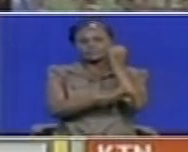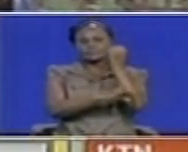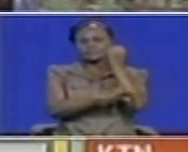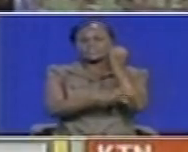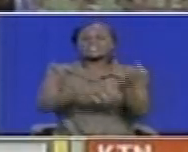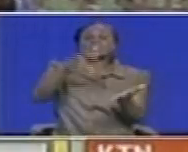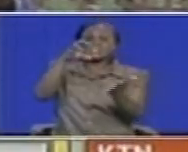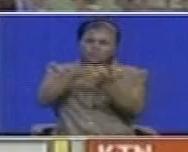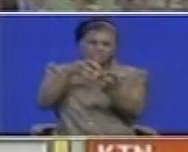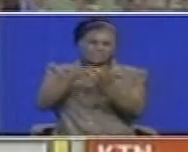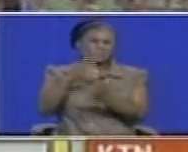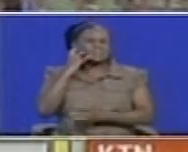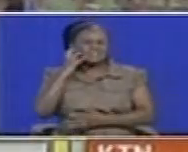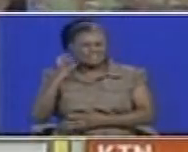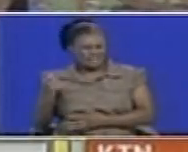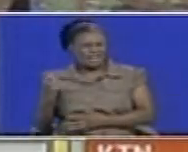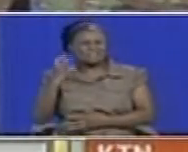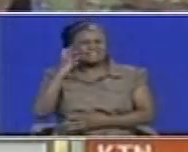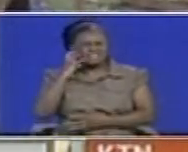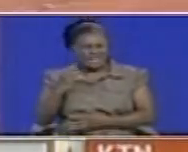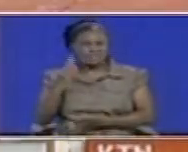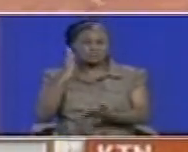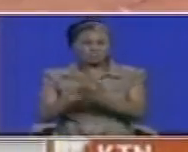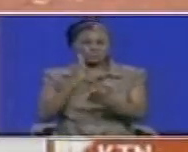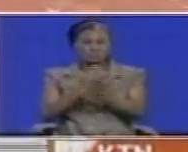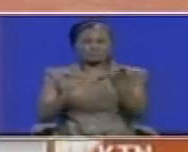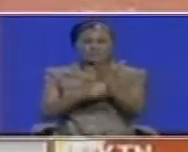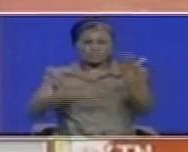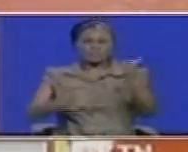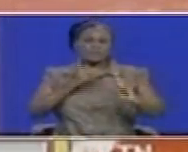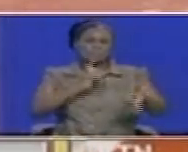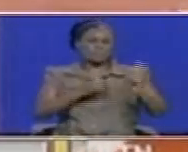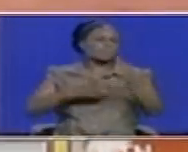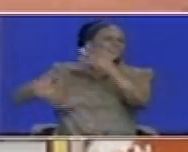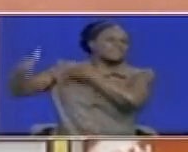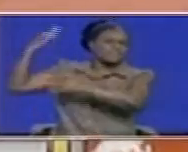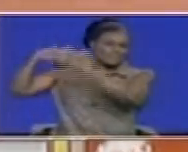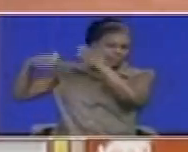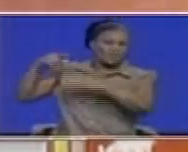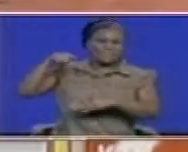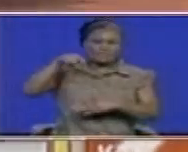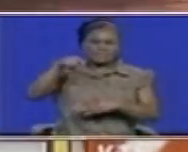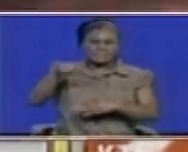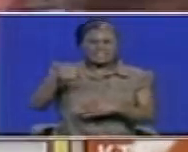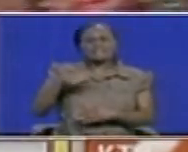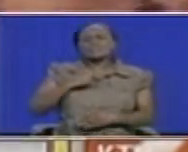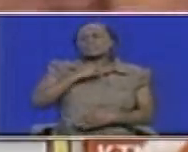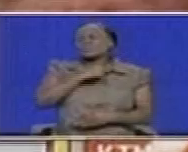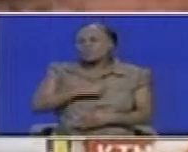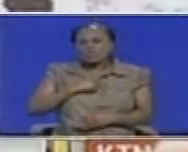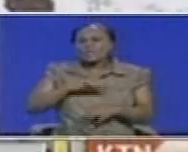ni hali ya kusikitisha kwa wanariadha wetu waliotajika pakubwa katika miaka iliyopita, wakijawa na majuto ya